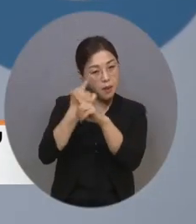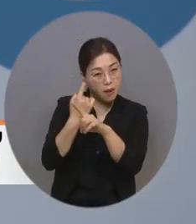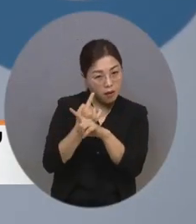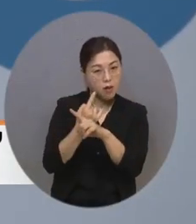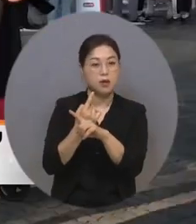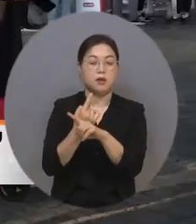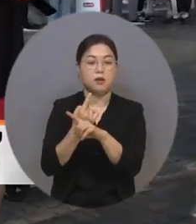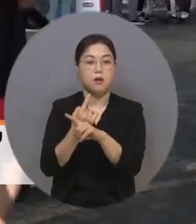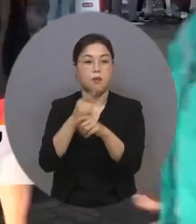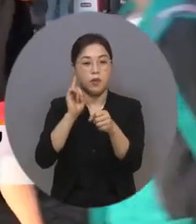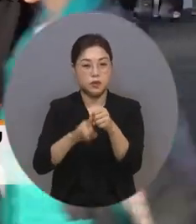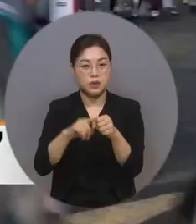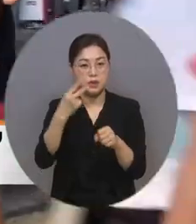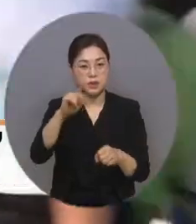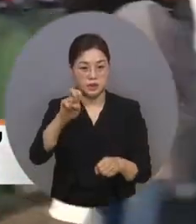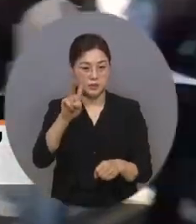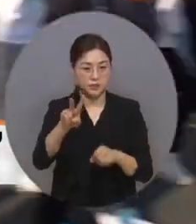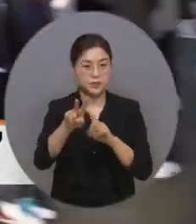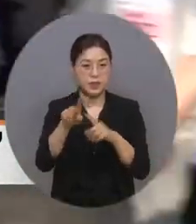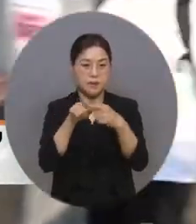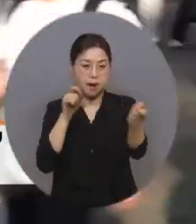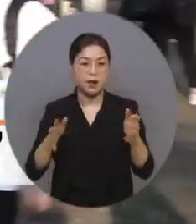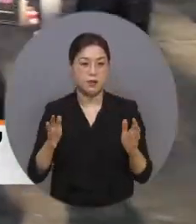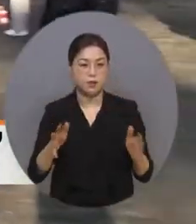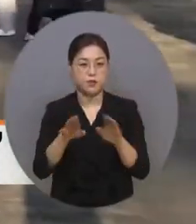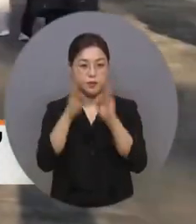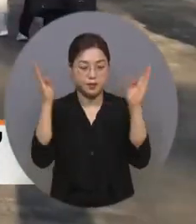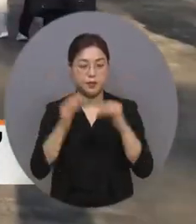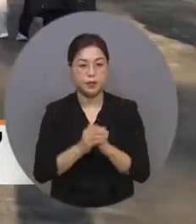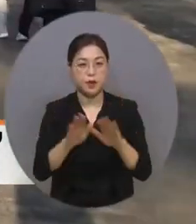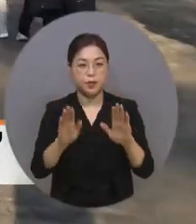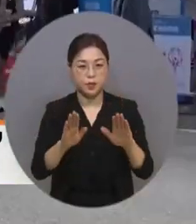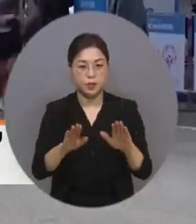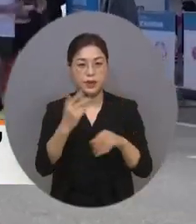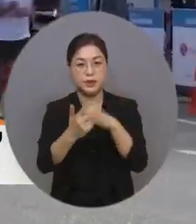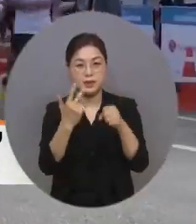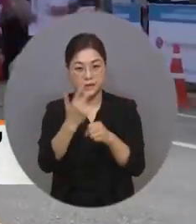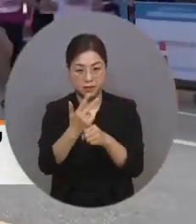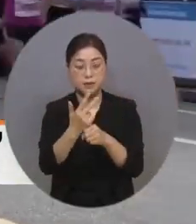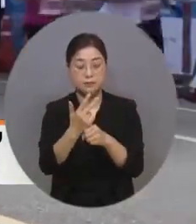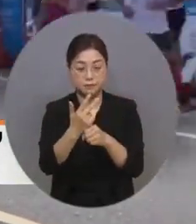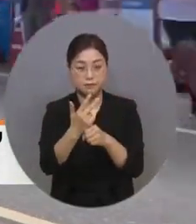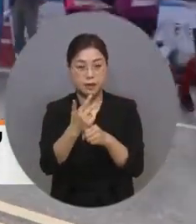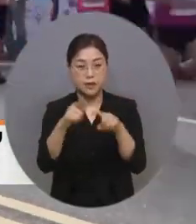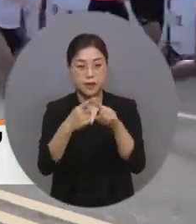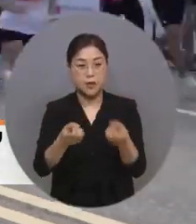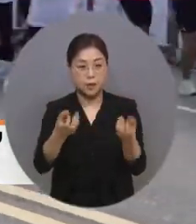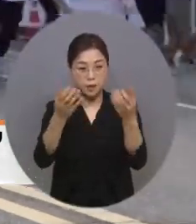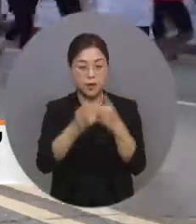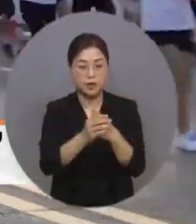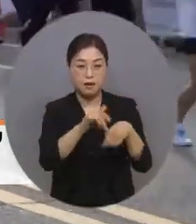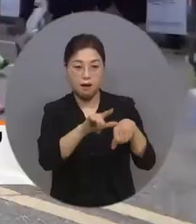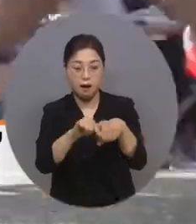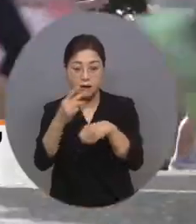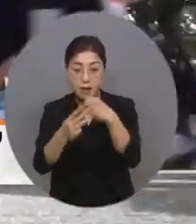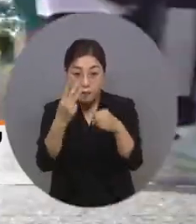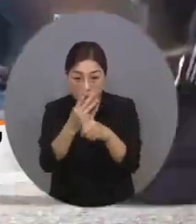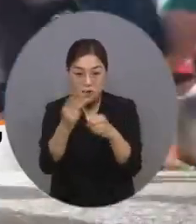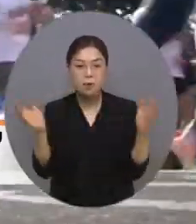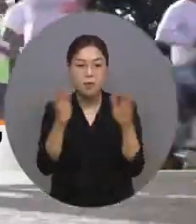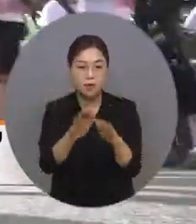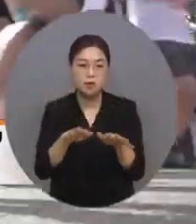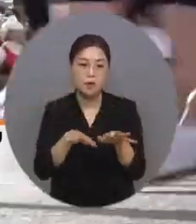2022 슈퍼 블루 마라톤을 개최했습니다. 올해로 7주년을 맞은 이번 대회는 3년 만에 대면 행사로